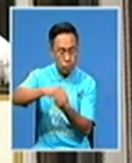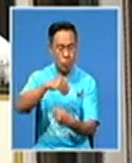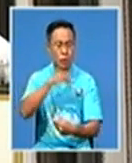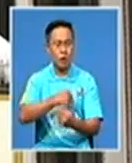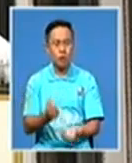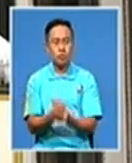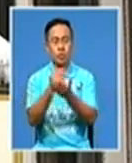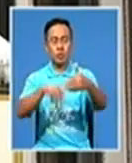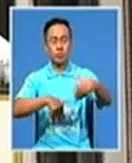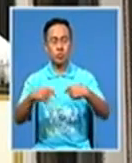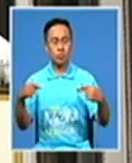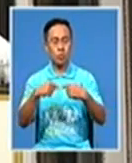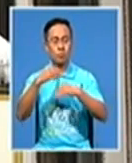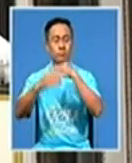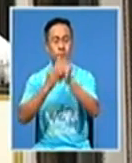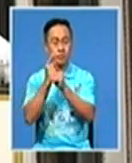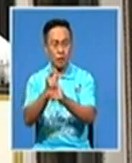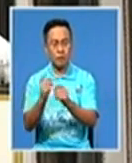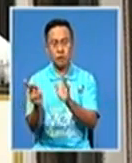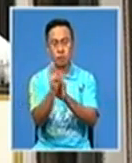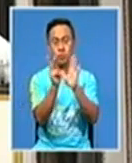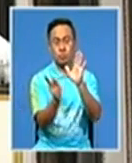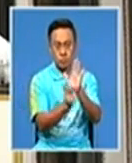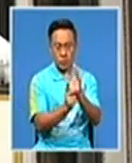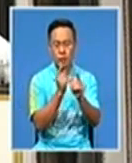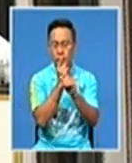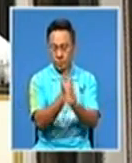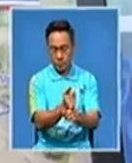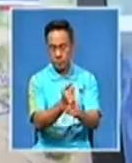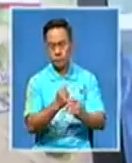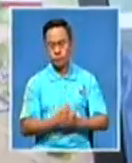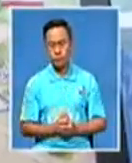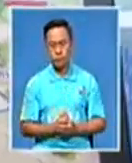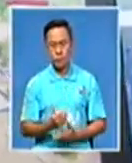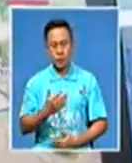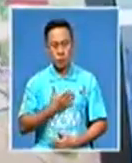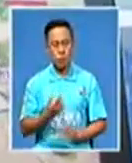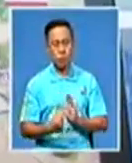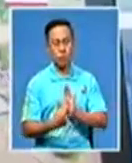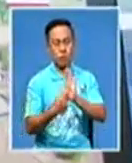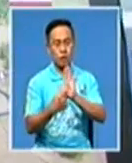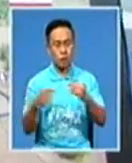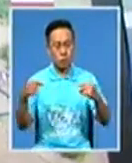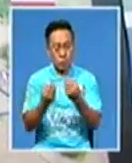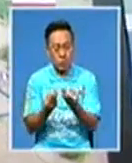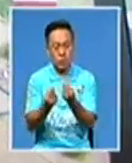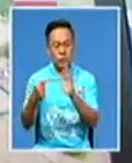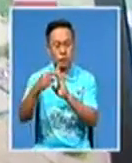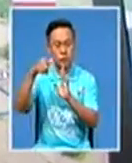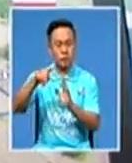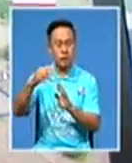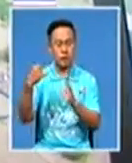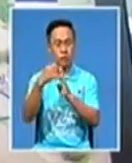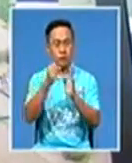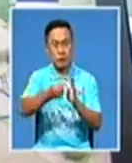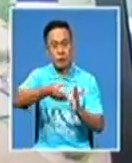ความเข้มแข็งการชุมชนในที่สุดนะครับก็เป็นไปตามกฎหมายนะครับทุกอย่างผมขอยกตัวอย่างพื้นที่พัฒนาเขตเศรษฐกิจพิเศษจังหวัดสระ